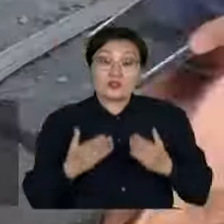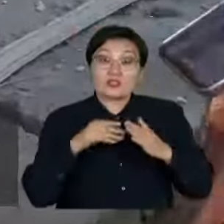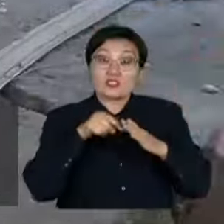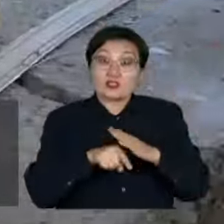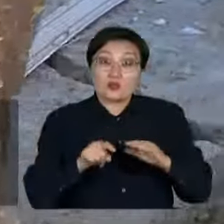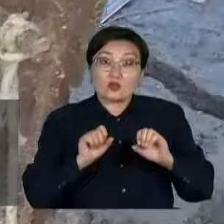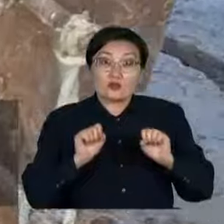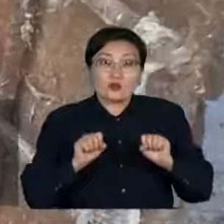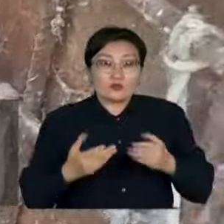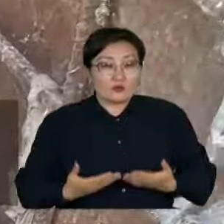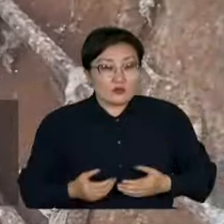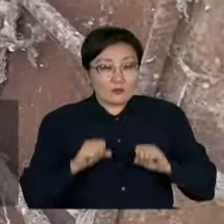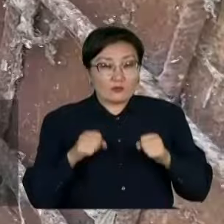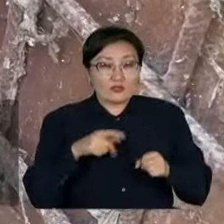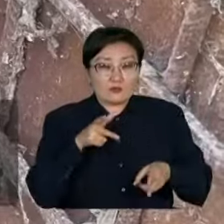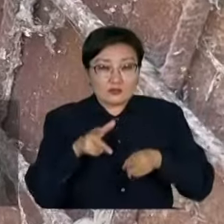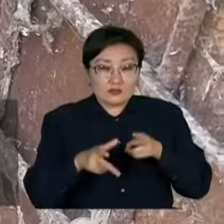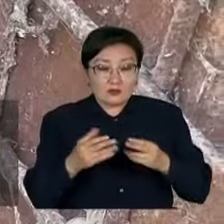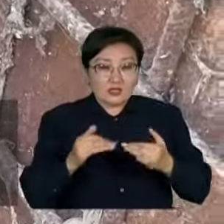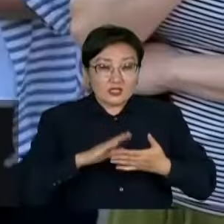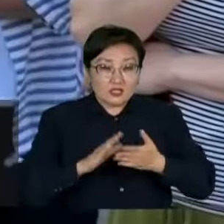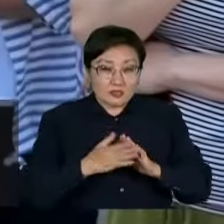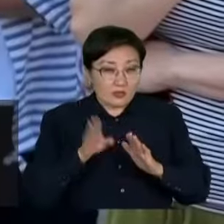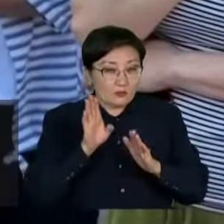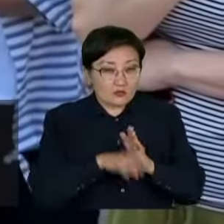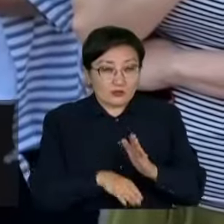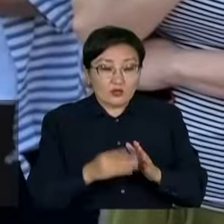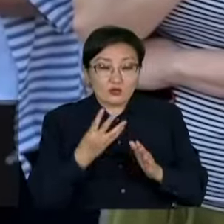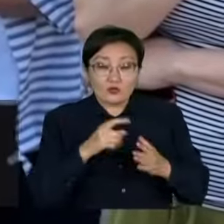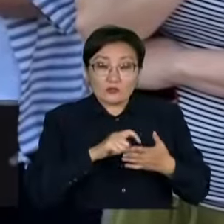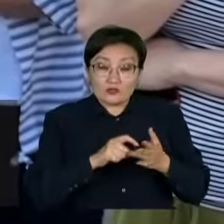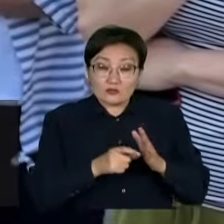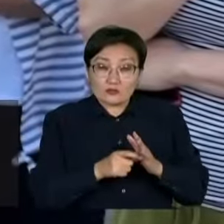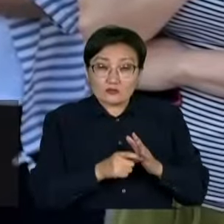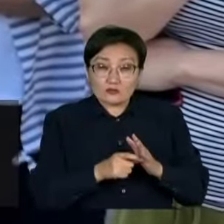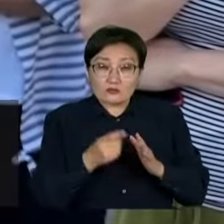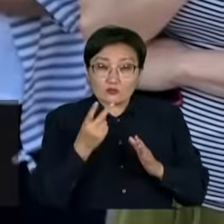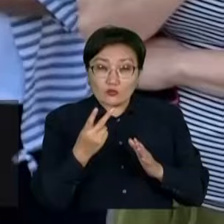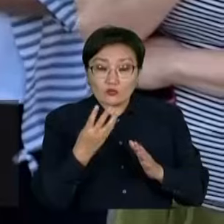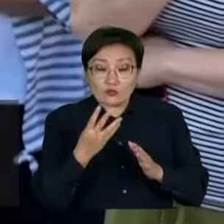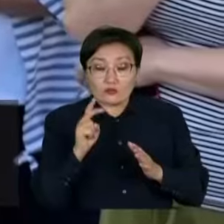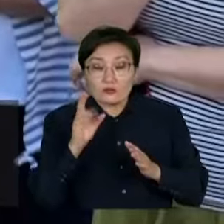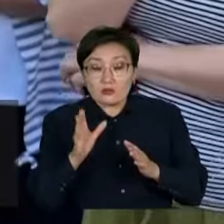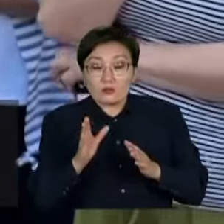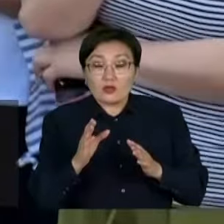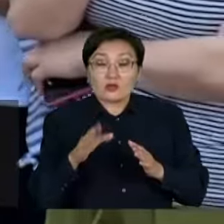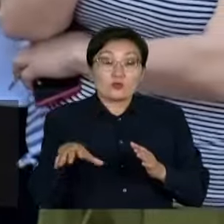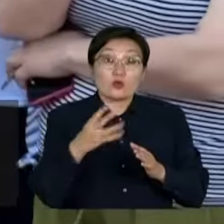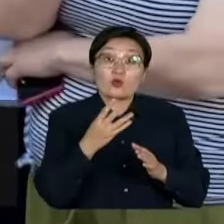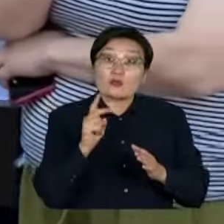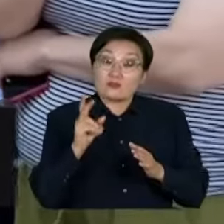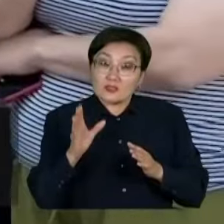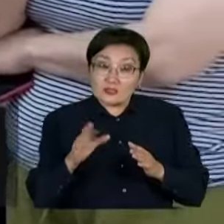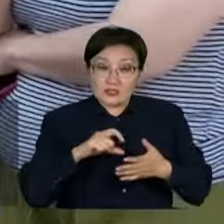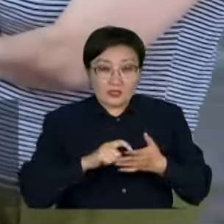деп мұңшағады. Қазіргі жағдайым өте нашар. Төрт бөлме тұрады, төрт квартира. Төртеуінде де күй жоқ. Бәрі сол